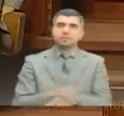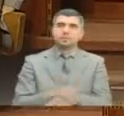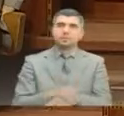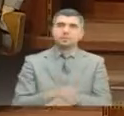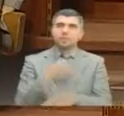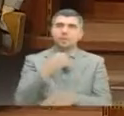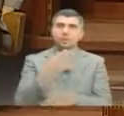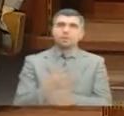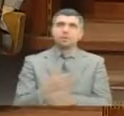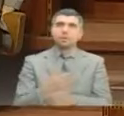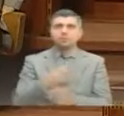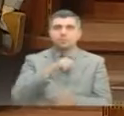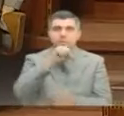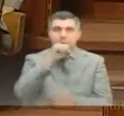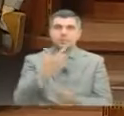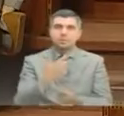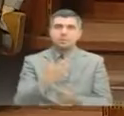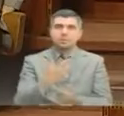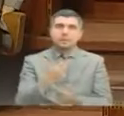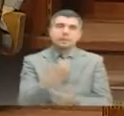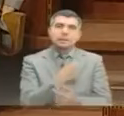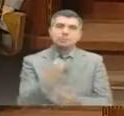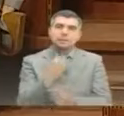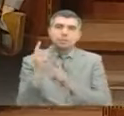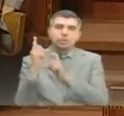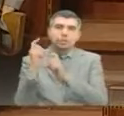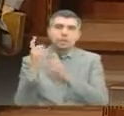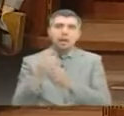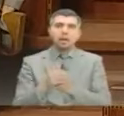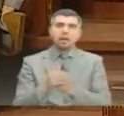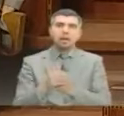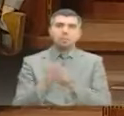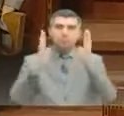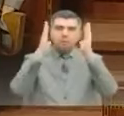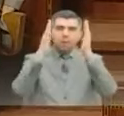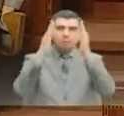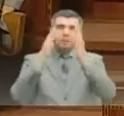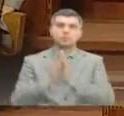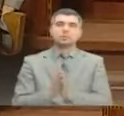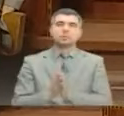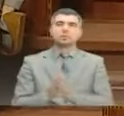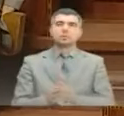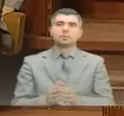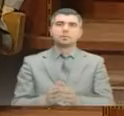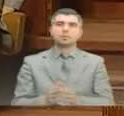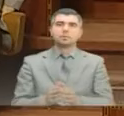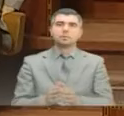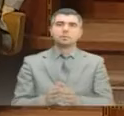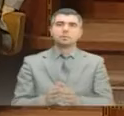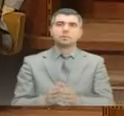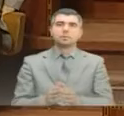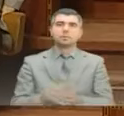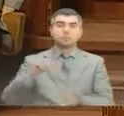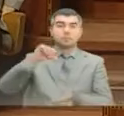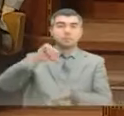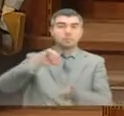بغيناك هذاك المستشفى الإقليمي بالجديدة محمد الخامس، مستشفى محمد الخامس الإقليمي